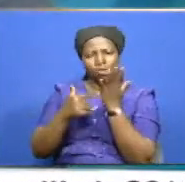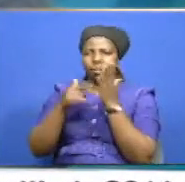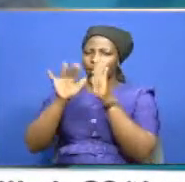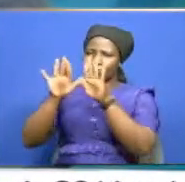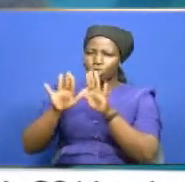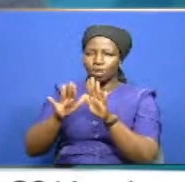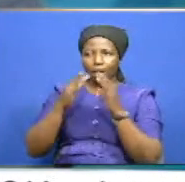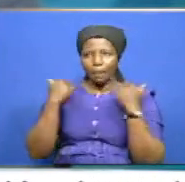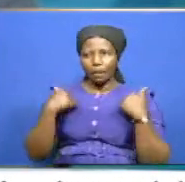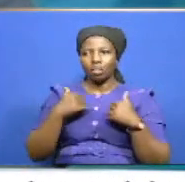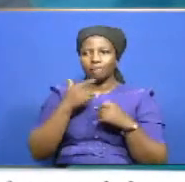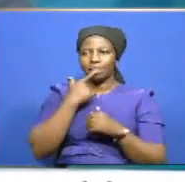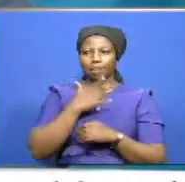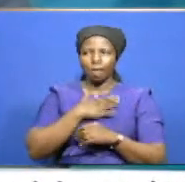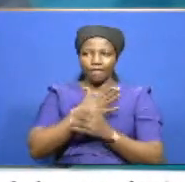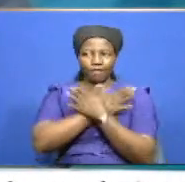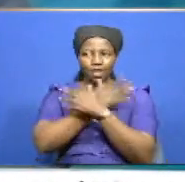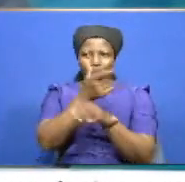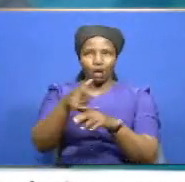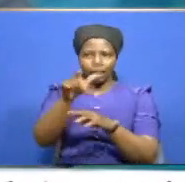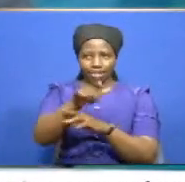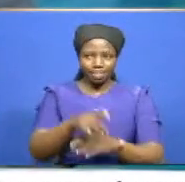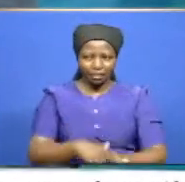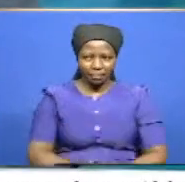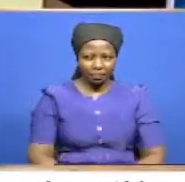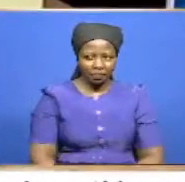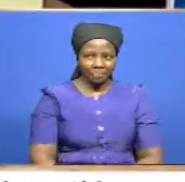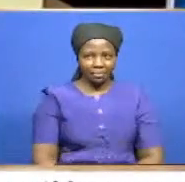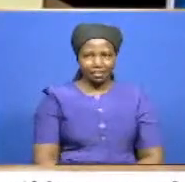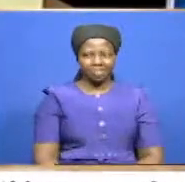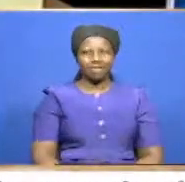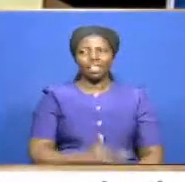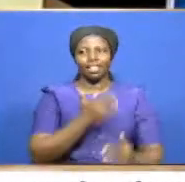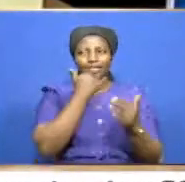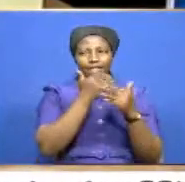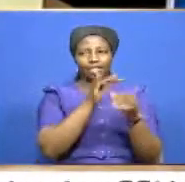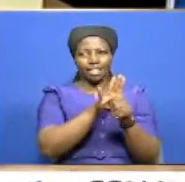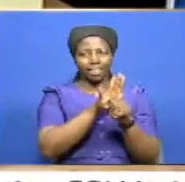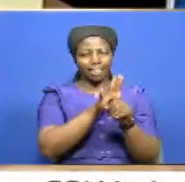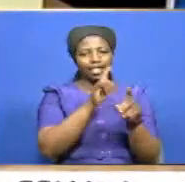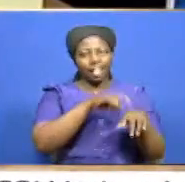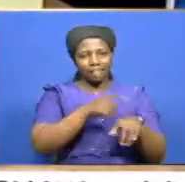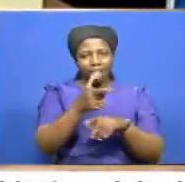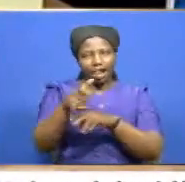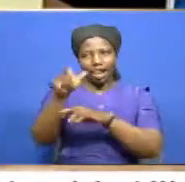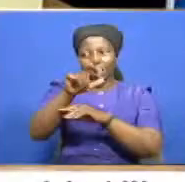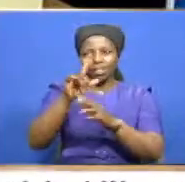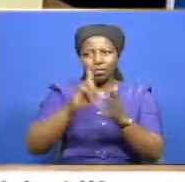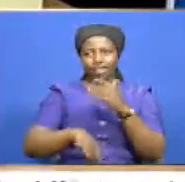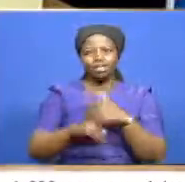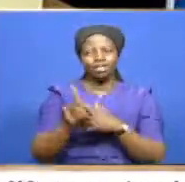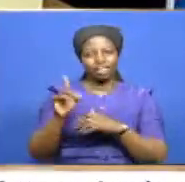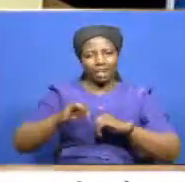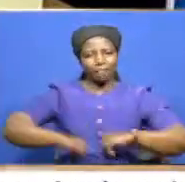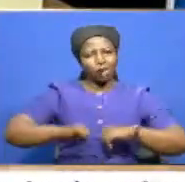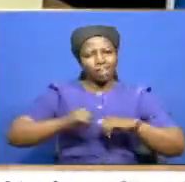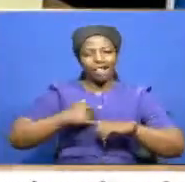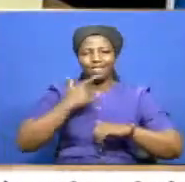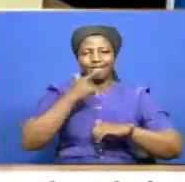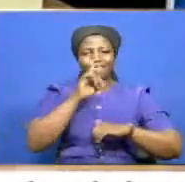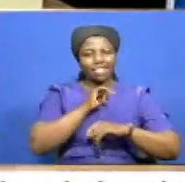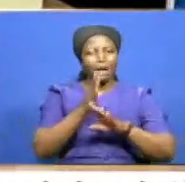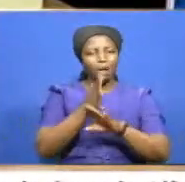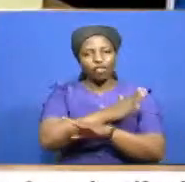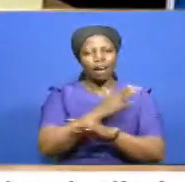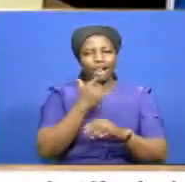mwenzangu aongeze. Asante sana. Nikiongezea vile mkurugenzi amesema, ni kwamba vile nilikuwa nimesema mbeleni, tuko